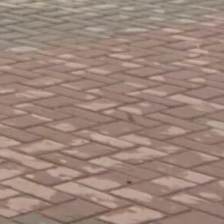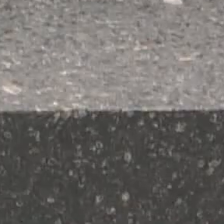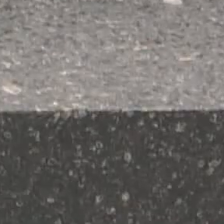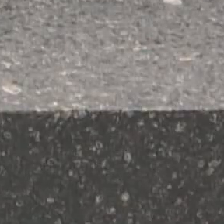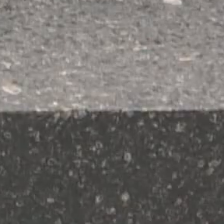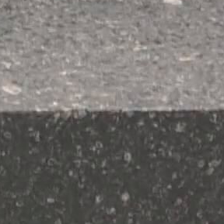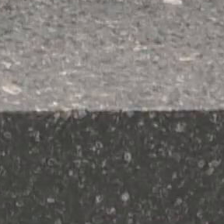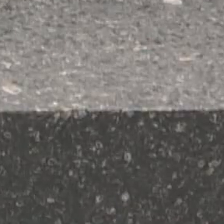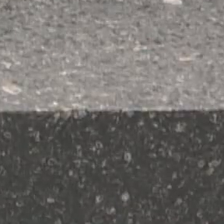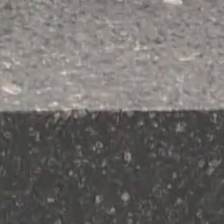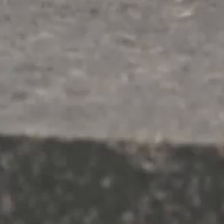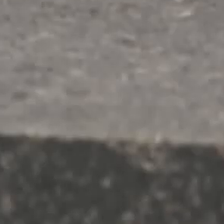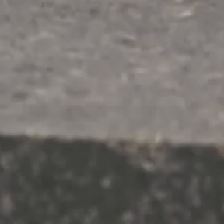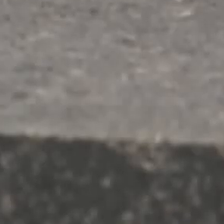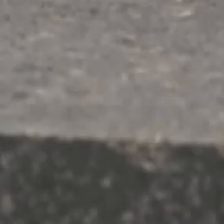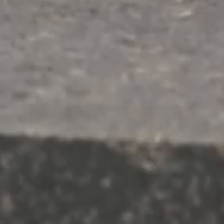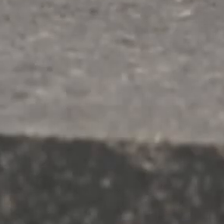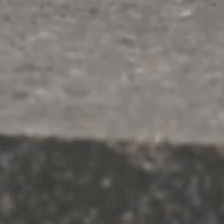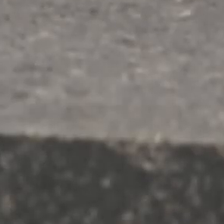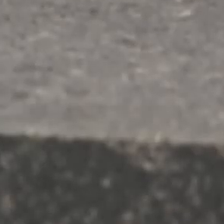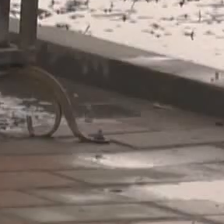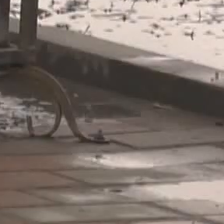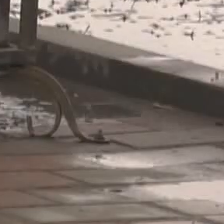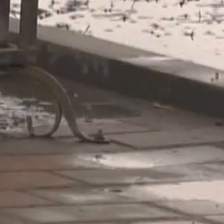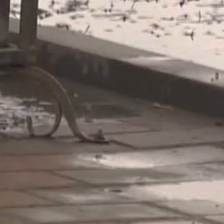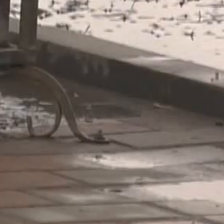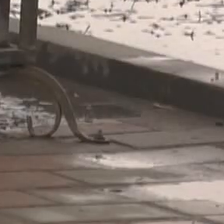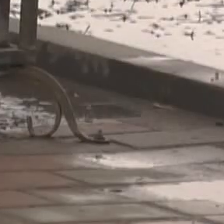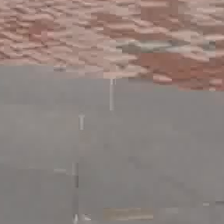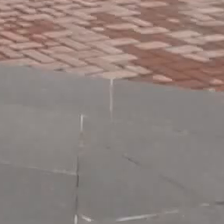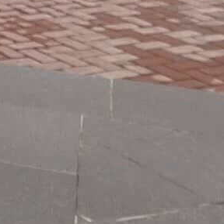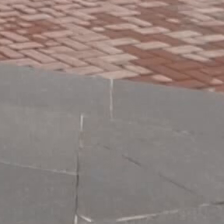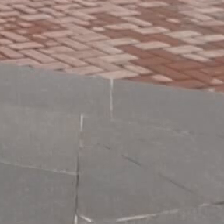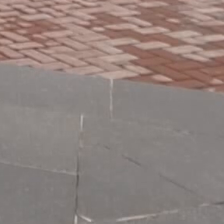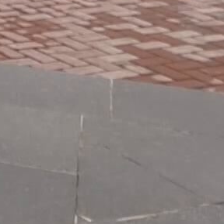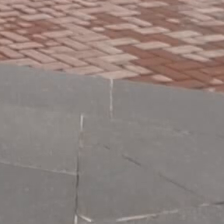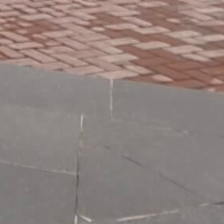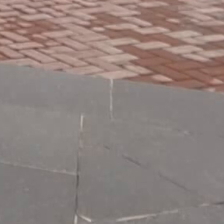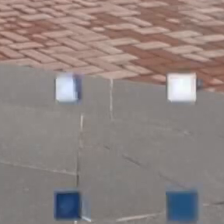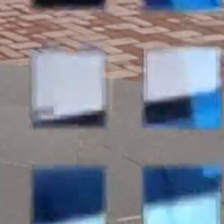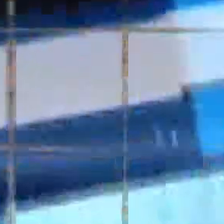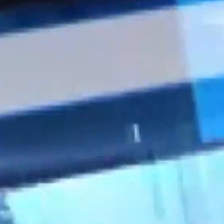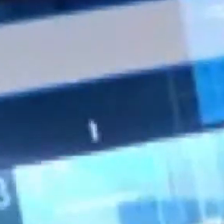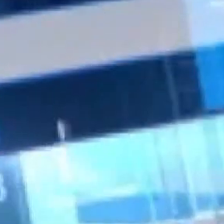Никак не доведут до ума. Жители семьи недовольны состоянием единственной в левобережье площади Мухтара Ауэзова.